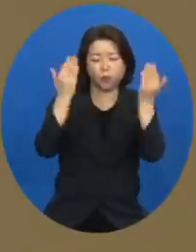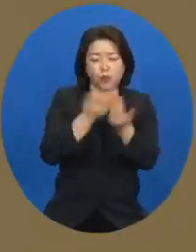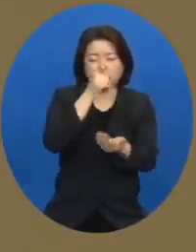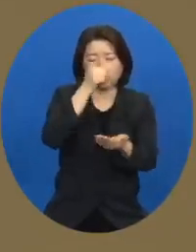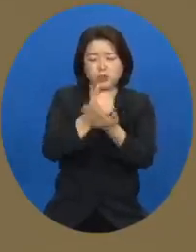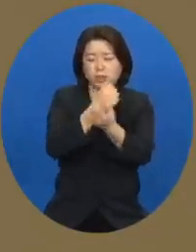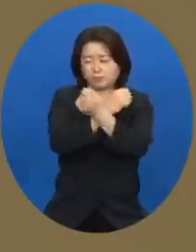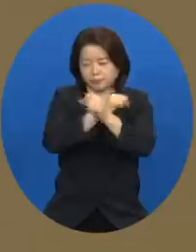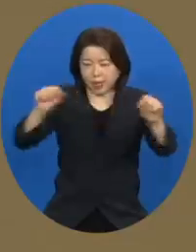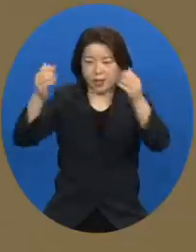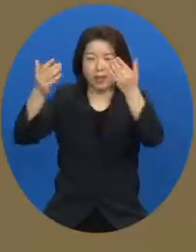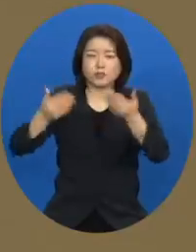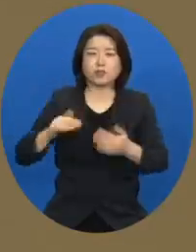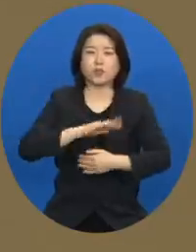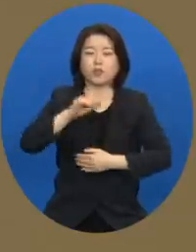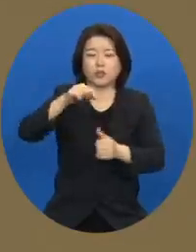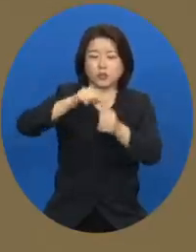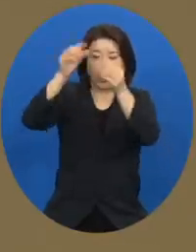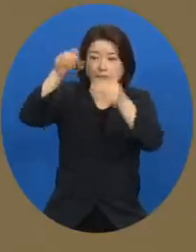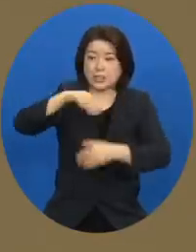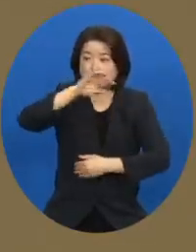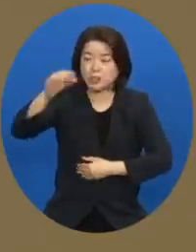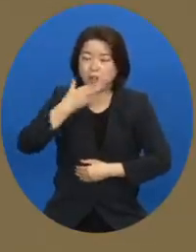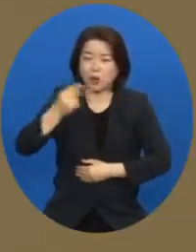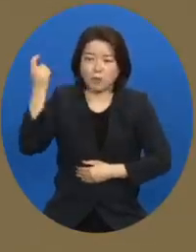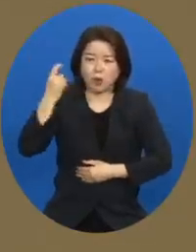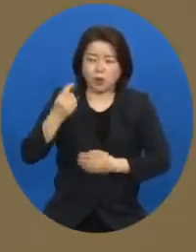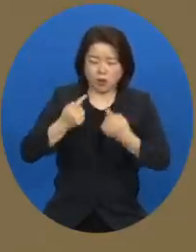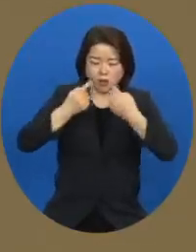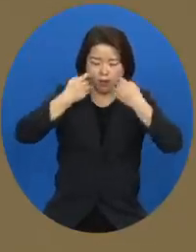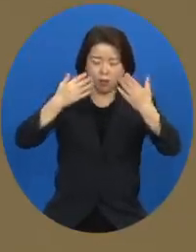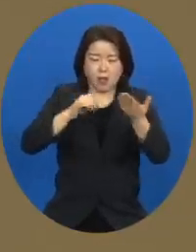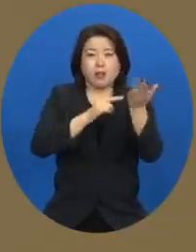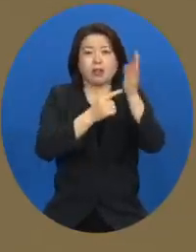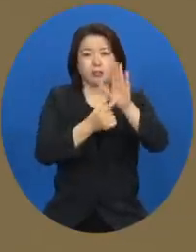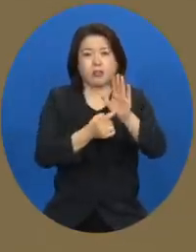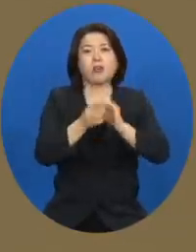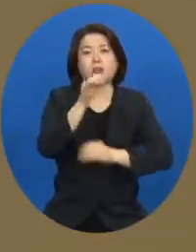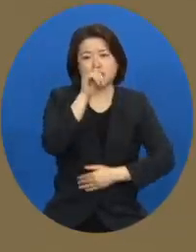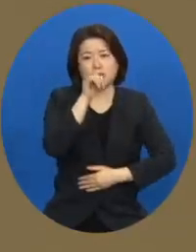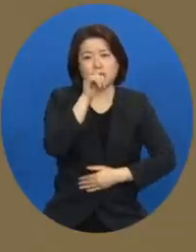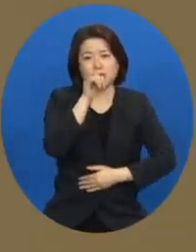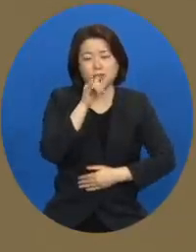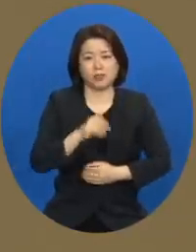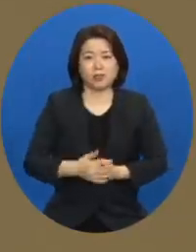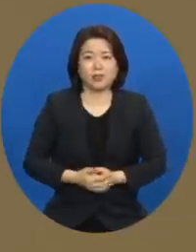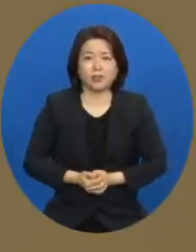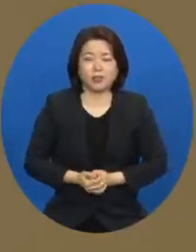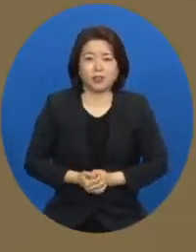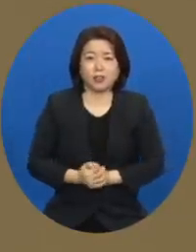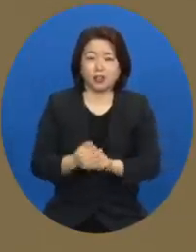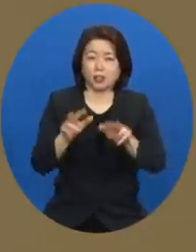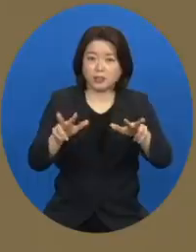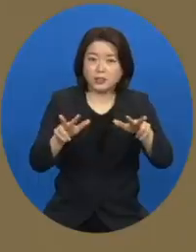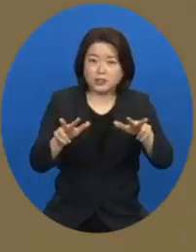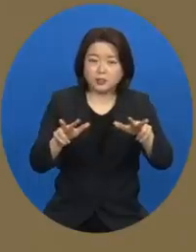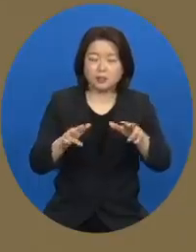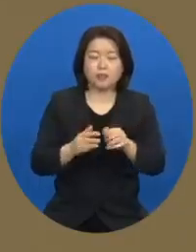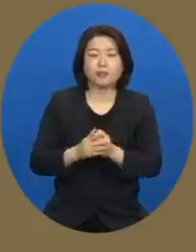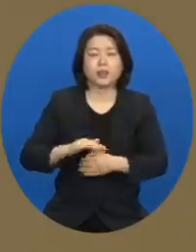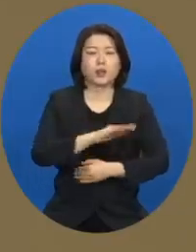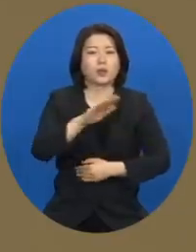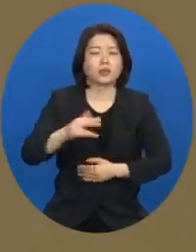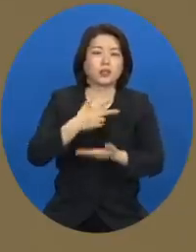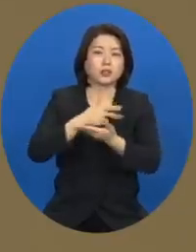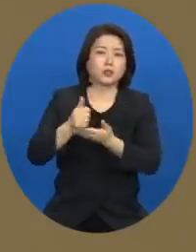사하시고 우리를 구원하신 십자가의 복음이 너무나 선명하게 드러나 있습니다. 지금 우리가